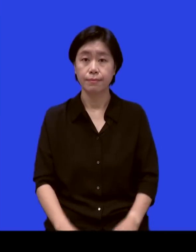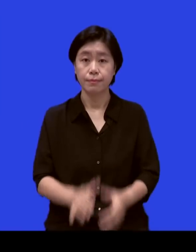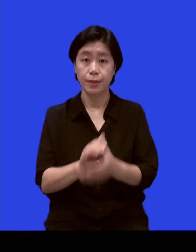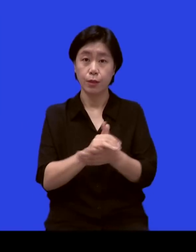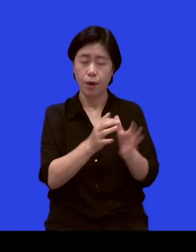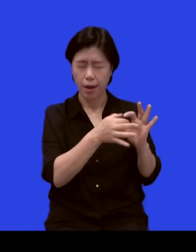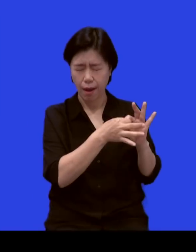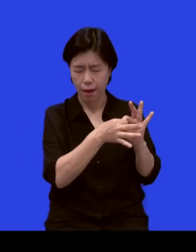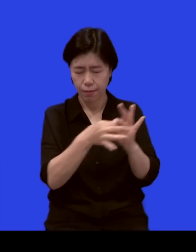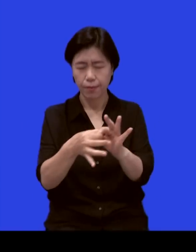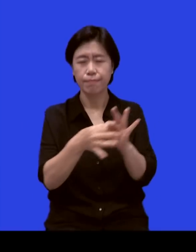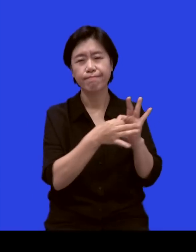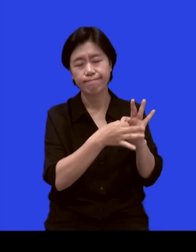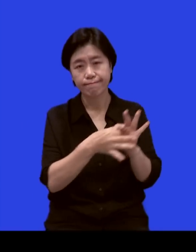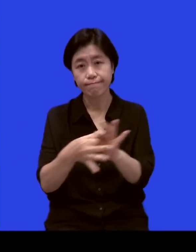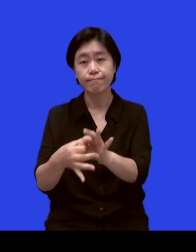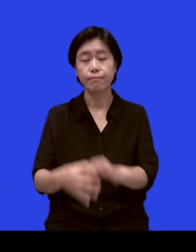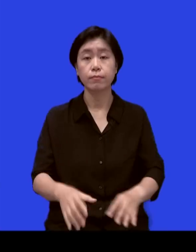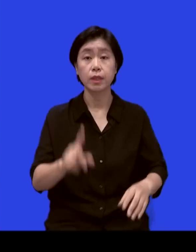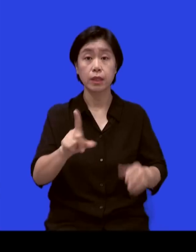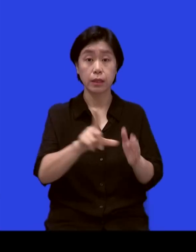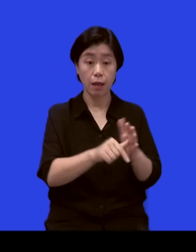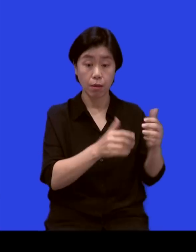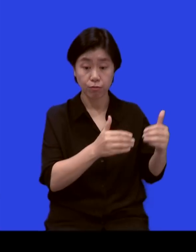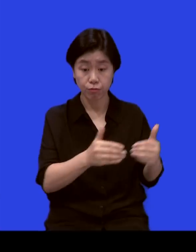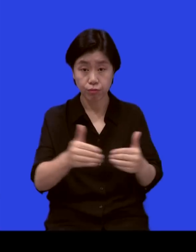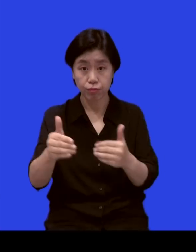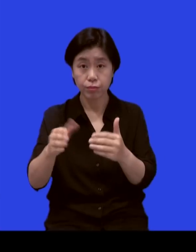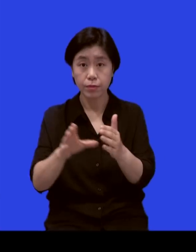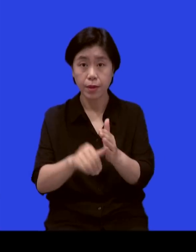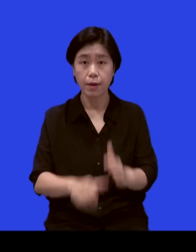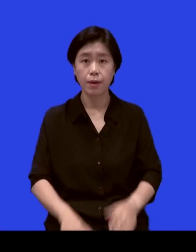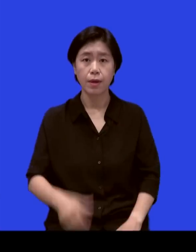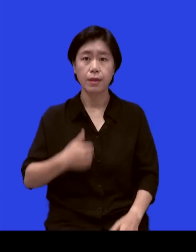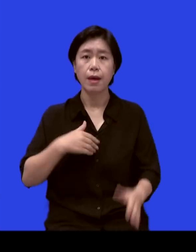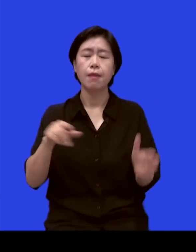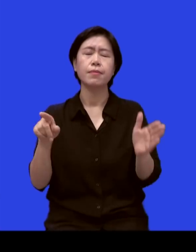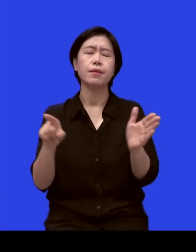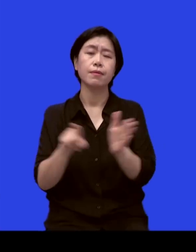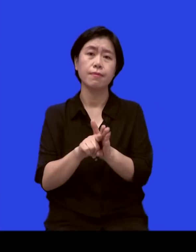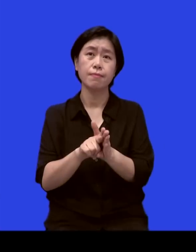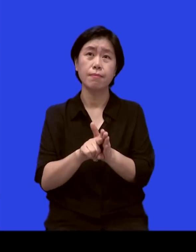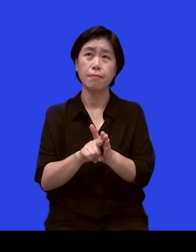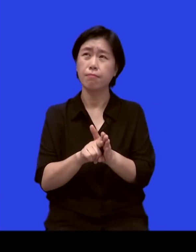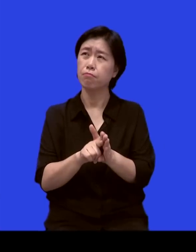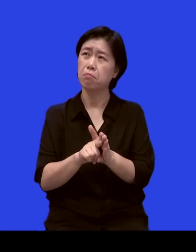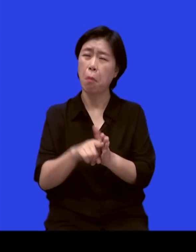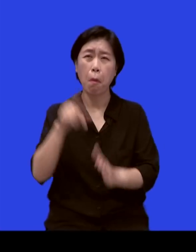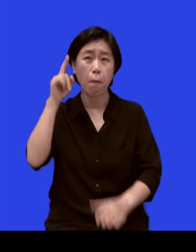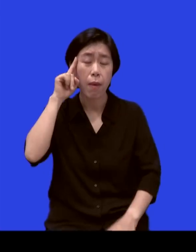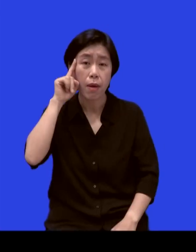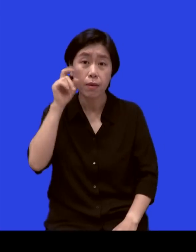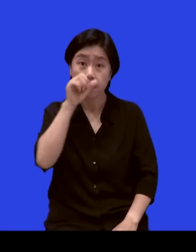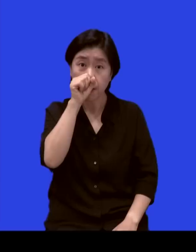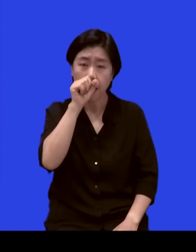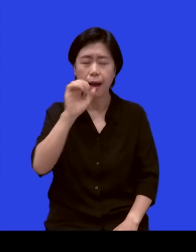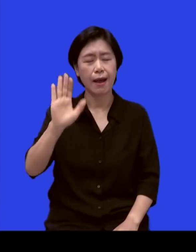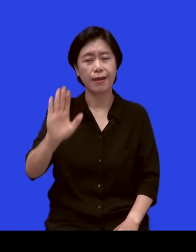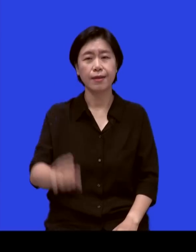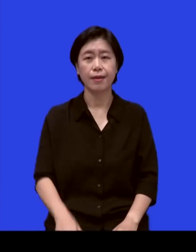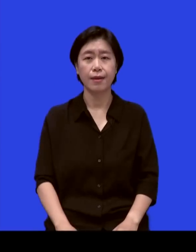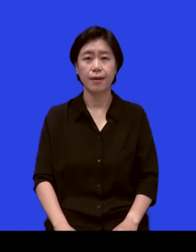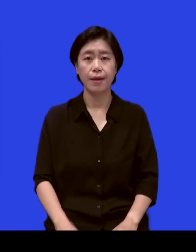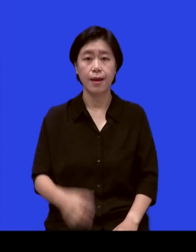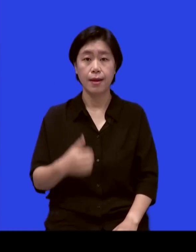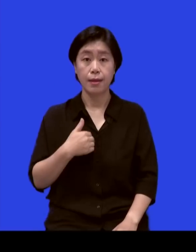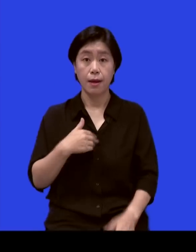계속하면서 나아갔죠. 네. 그러니까 그 과정 속에서는 제가 믿음이 100%는 온전하지 않았다는 걸 확신해요. 네. 왜냐하면은 그랬다면 저도